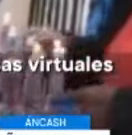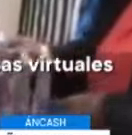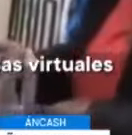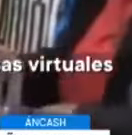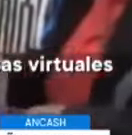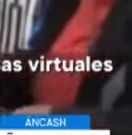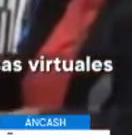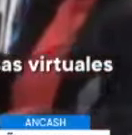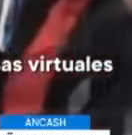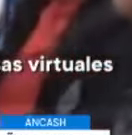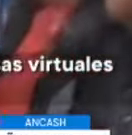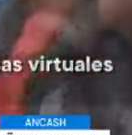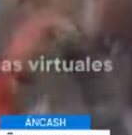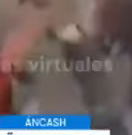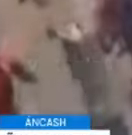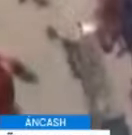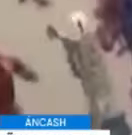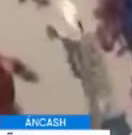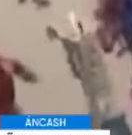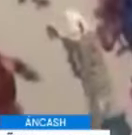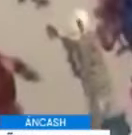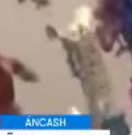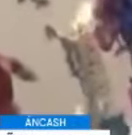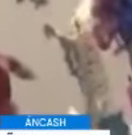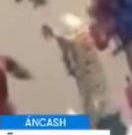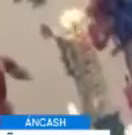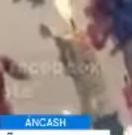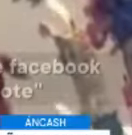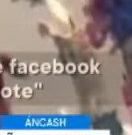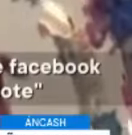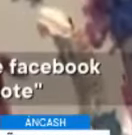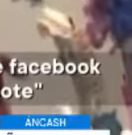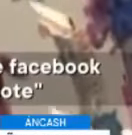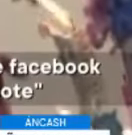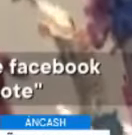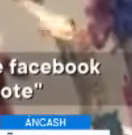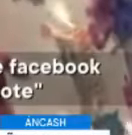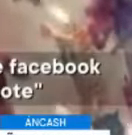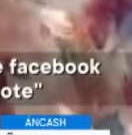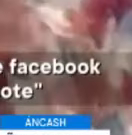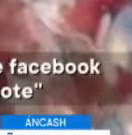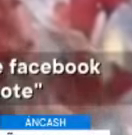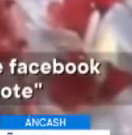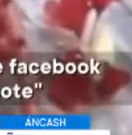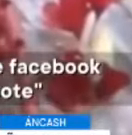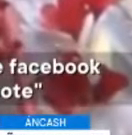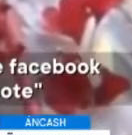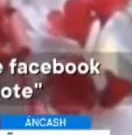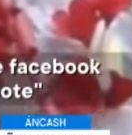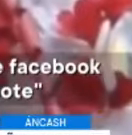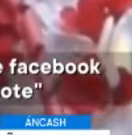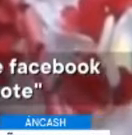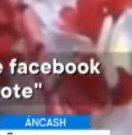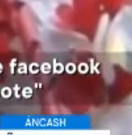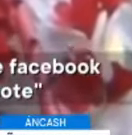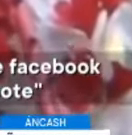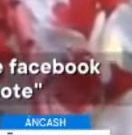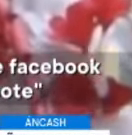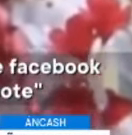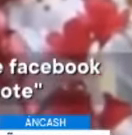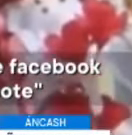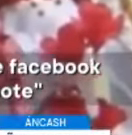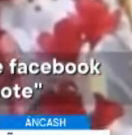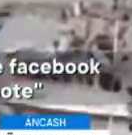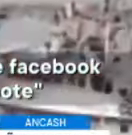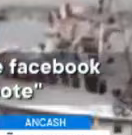Pedrito, Raimitam, Kaiwataja, Internet Liantaja Wachimunjaku, Chimbote Yaktapin, Zapawata, Raimichanku, San Pedrito